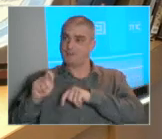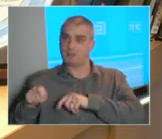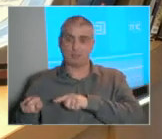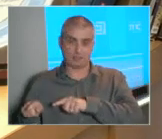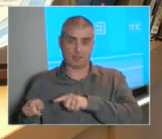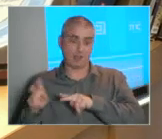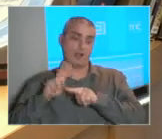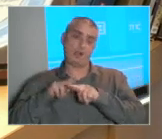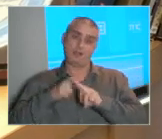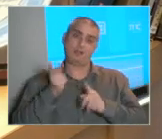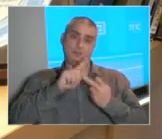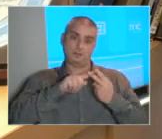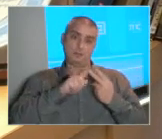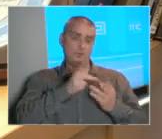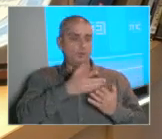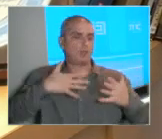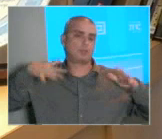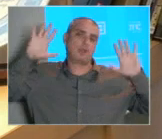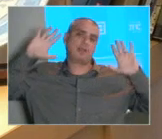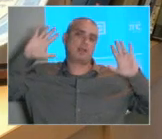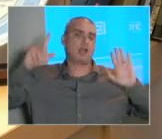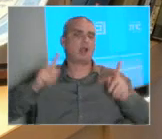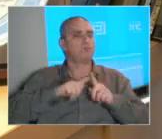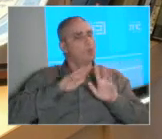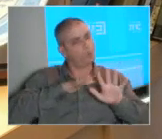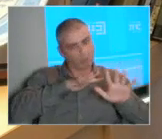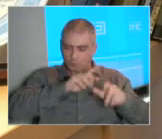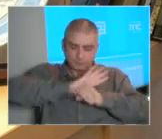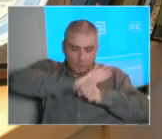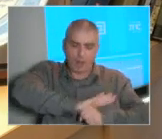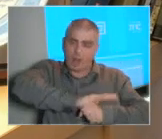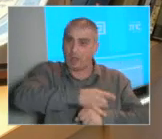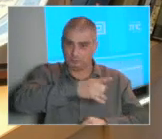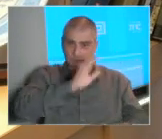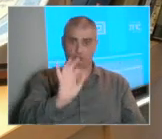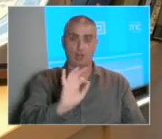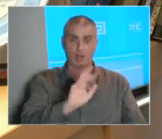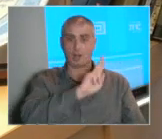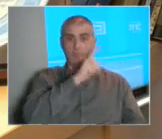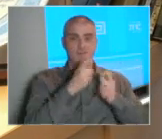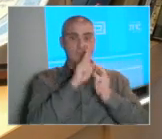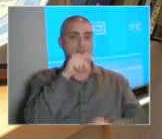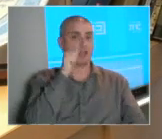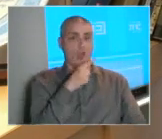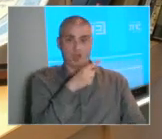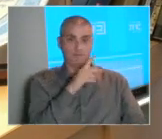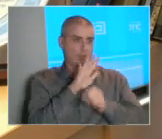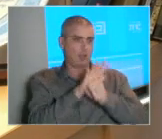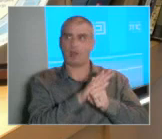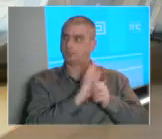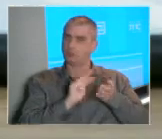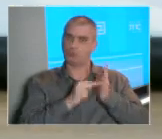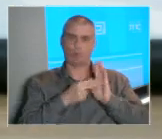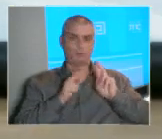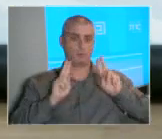הכנסת, ואחת כאשר הוא נכנע לפופוליזם וללחץ של כחול לבן, לחץ